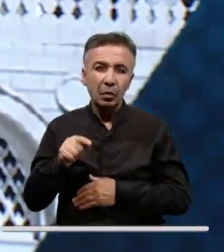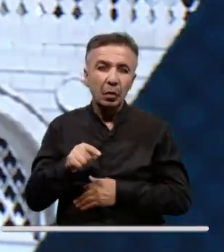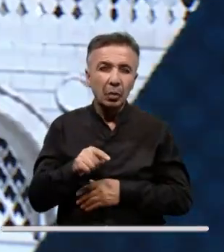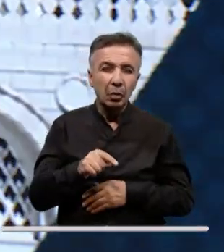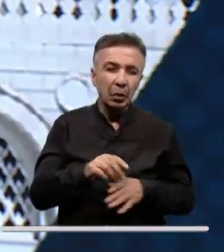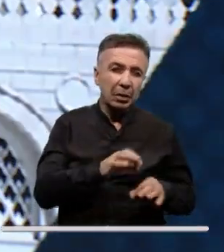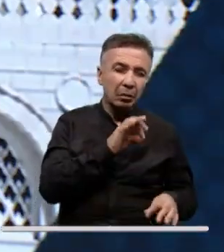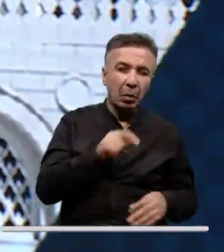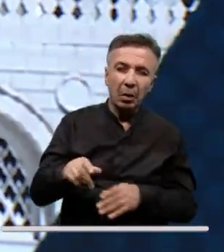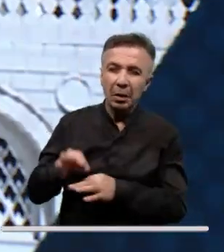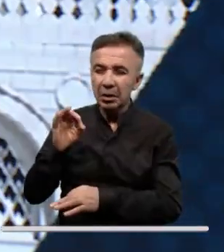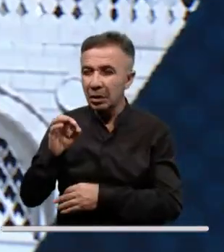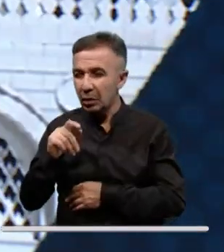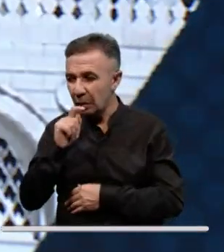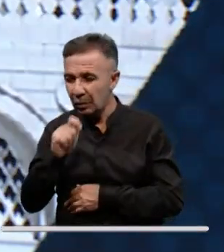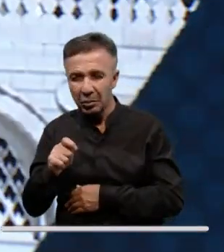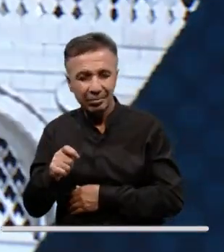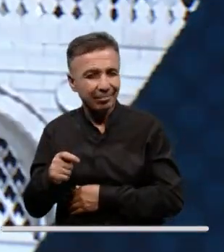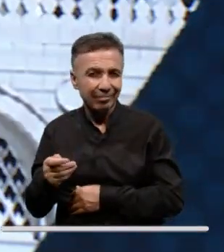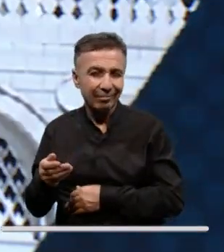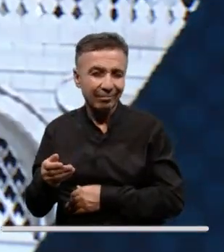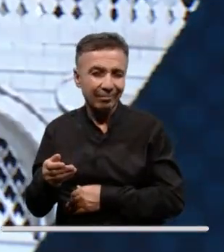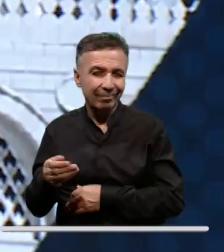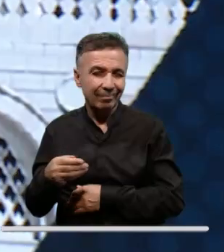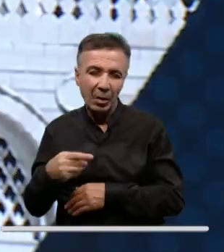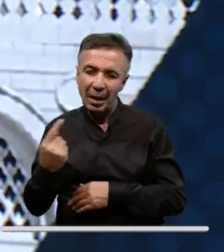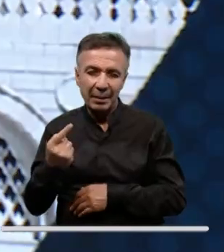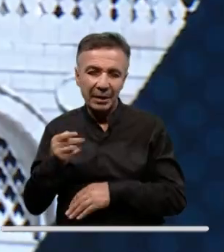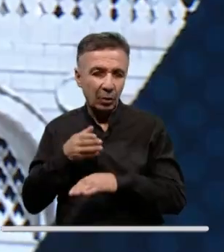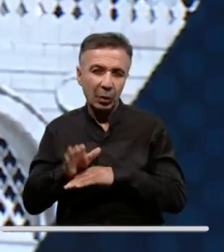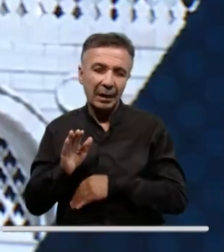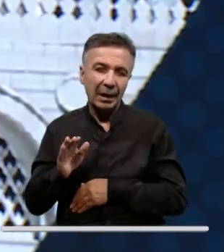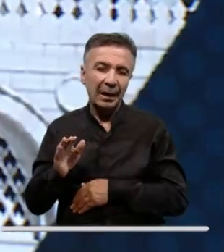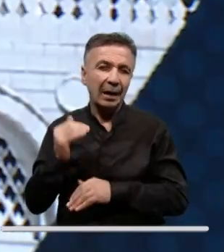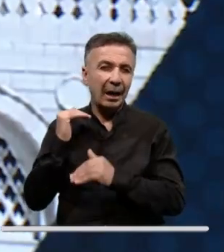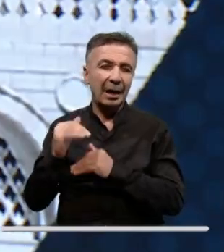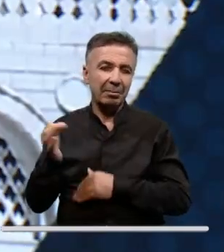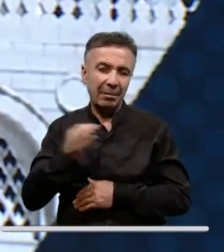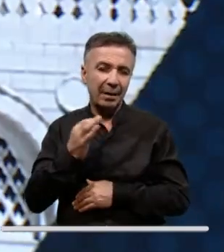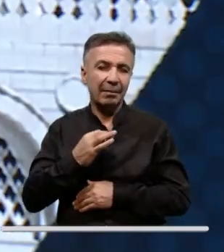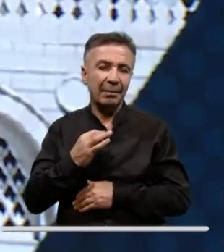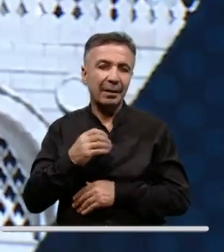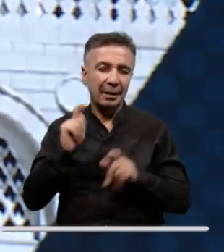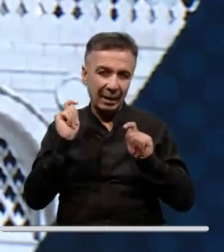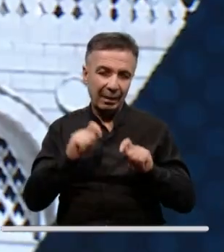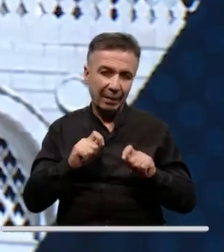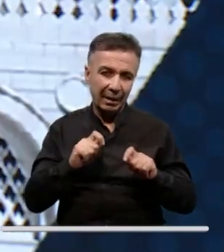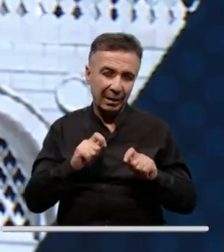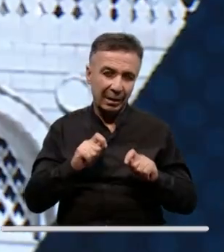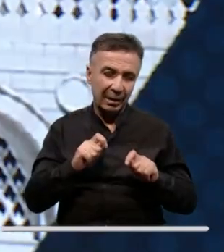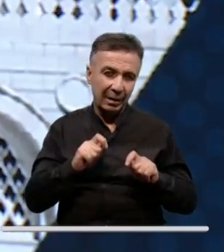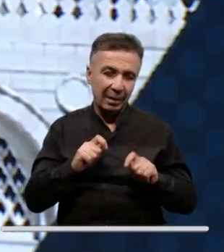buranın sözü şeklinde Eee halkımızın kalbinde vesvese düşürmeye çalışan kimseler ya da